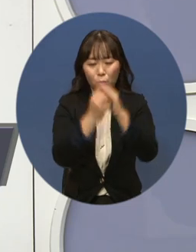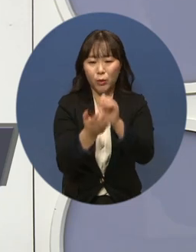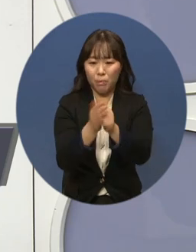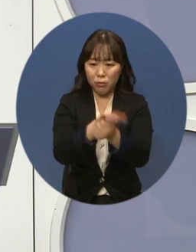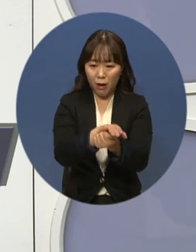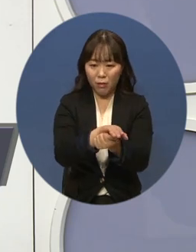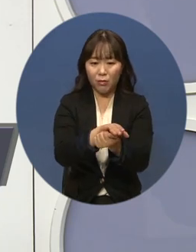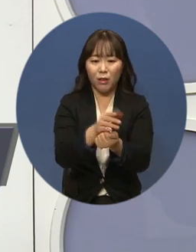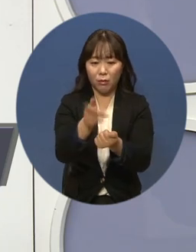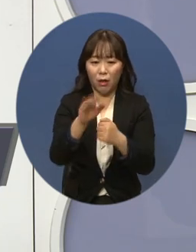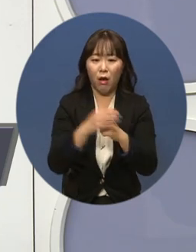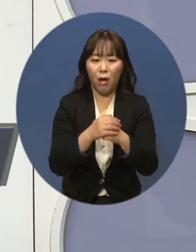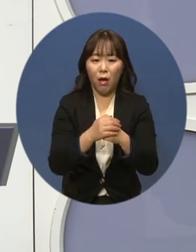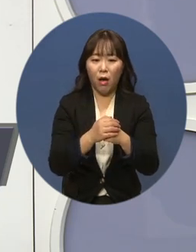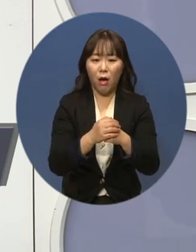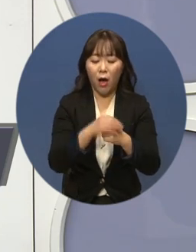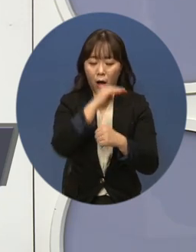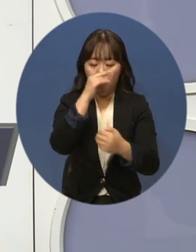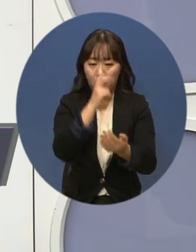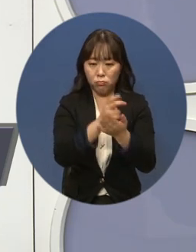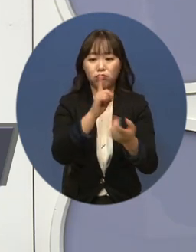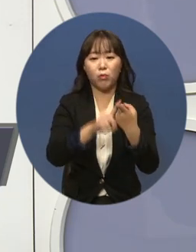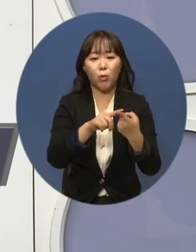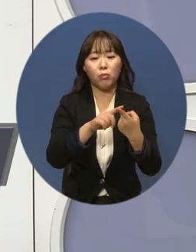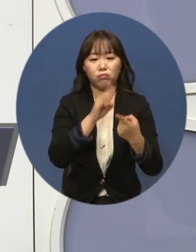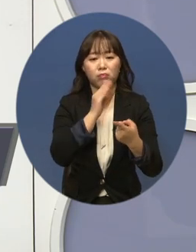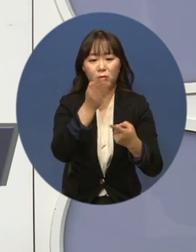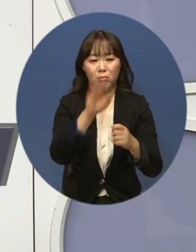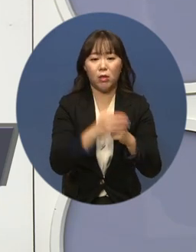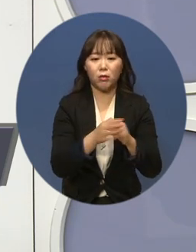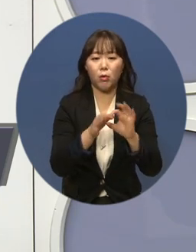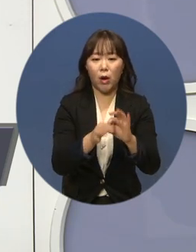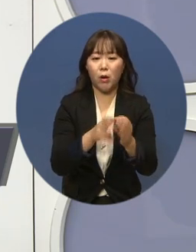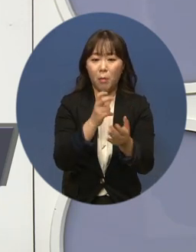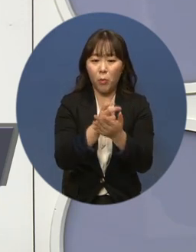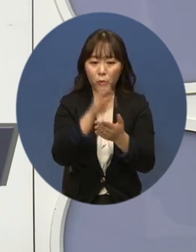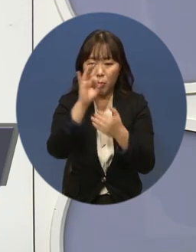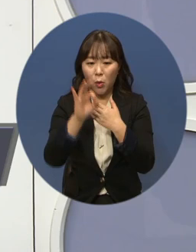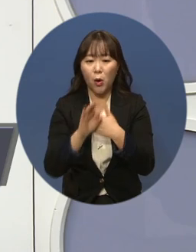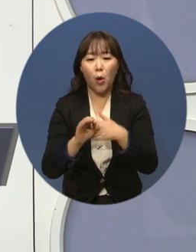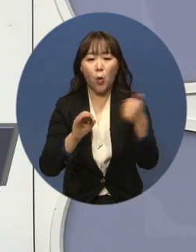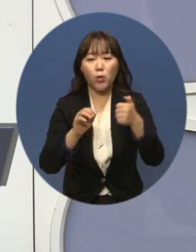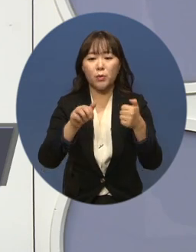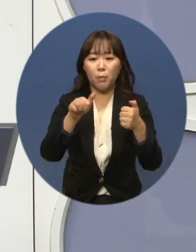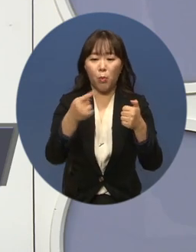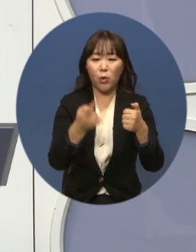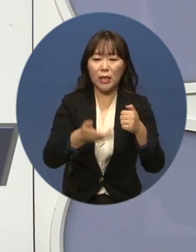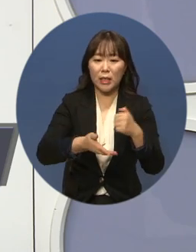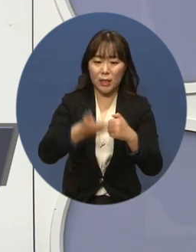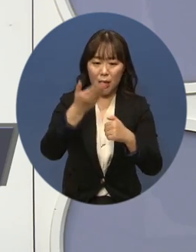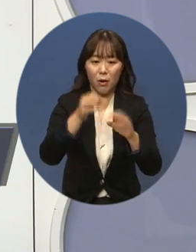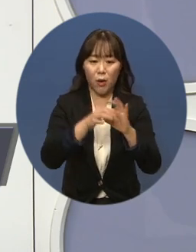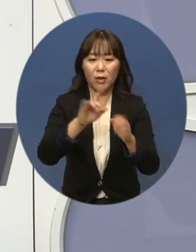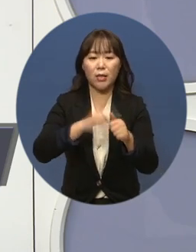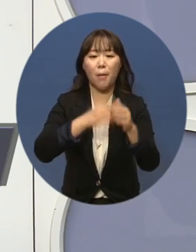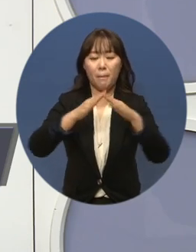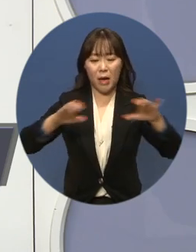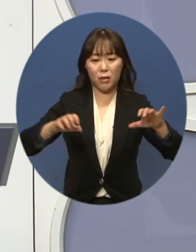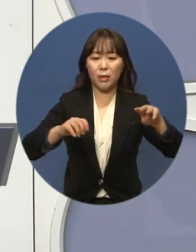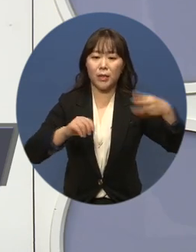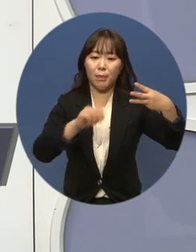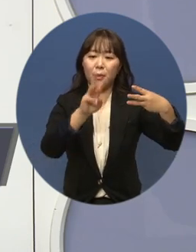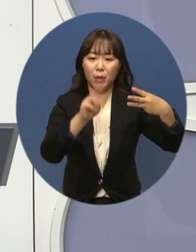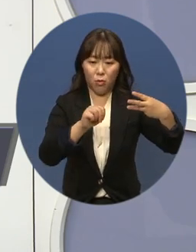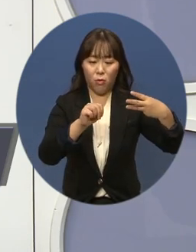이제 매장을 합법적으로 하면 되는데 매장님 묘지에 관한 법률에 의하면 50호 이상 있는 자연 마을은